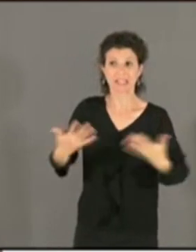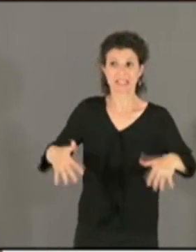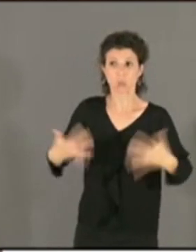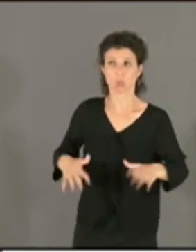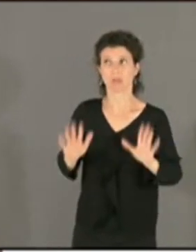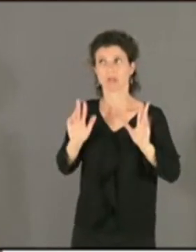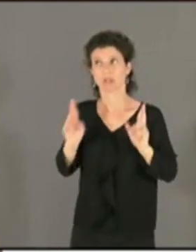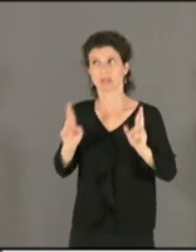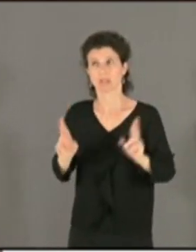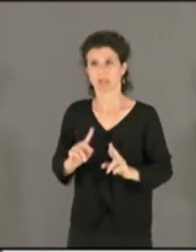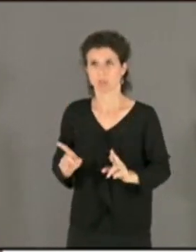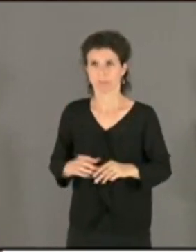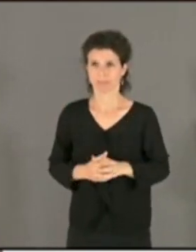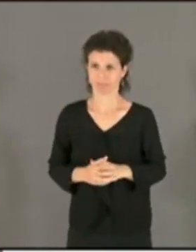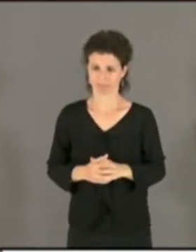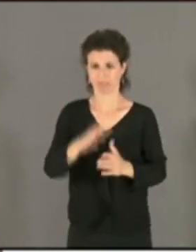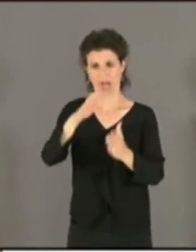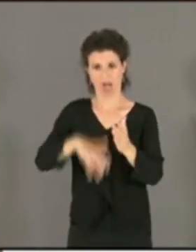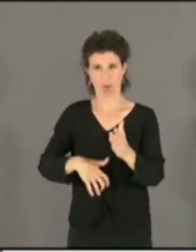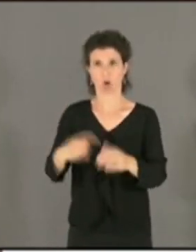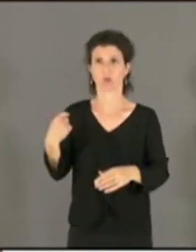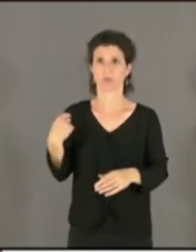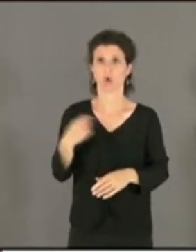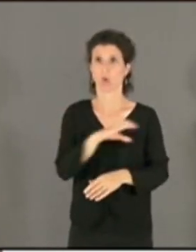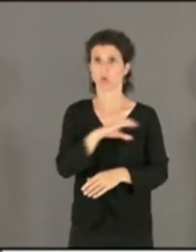collègues, de ce rapport 108.